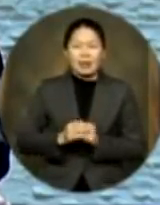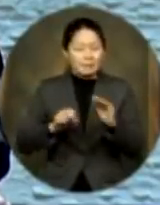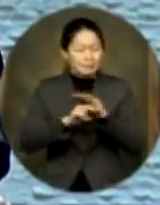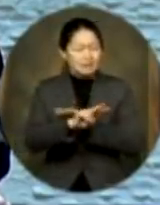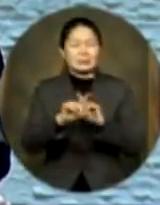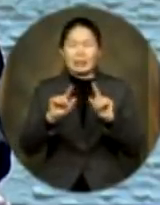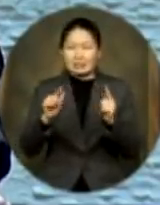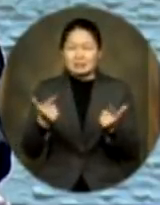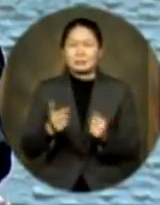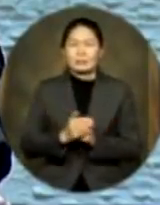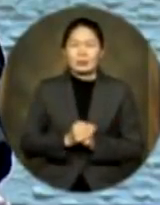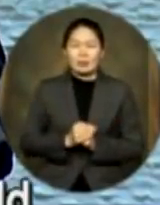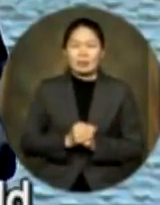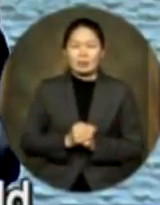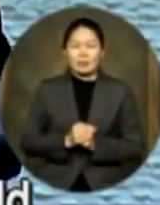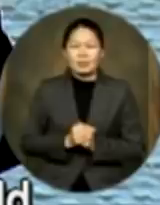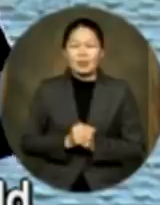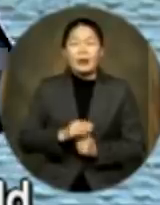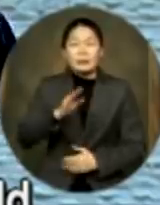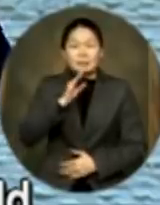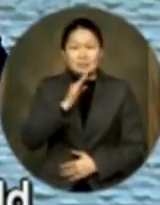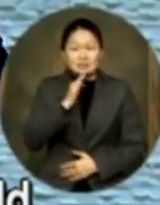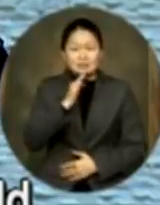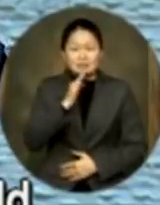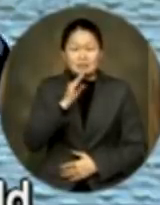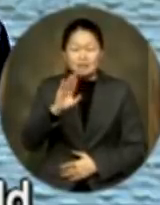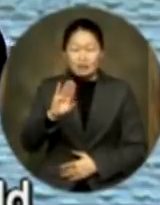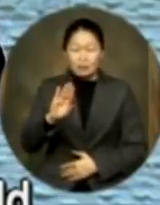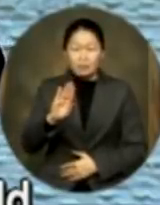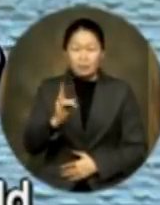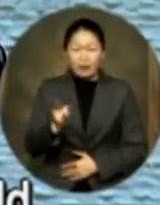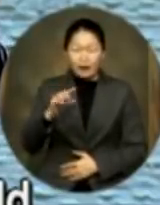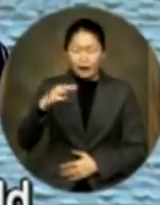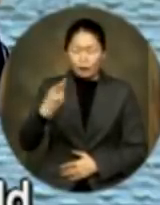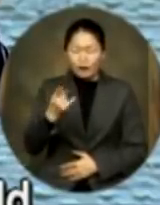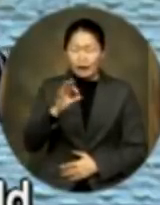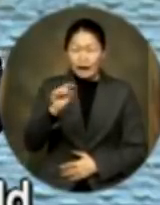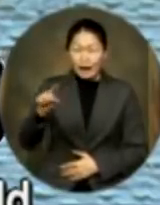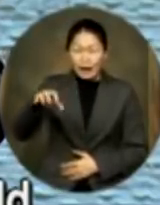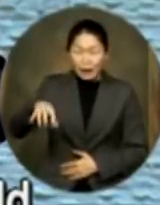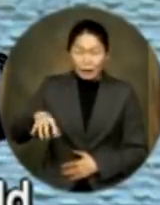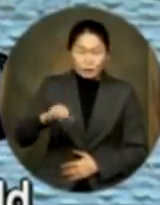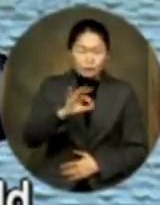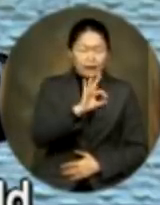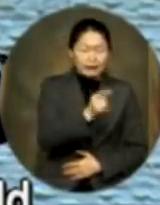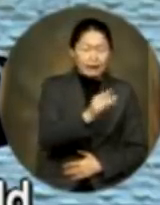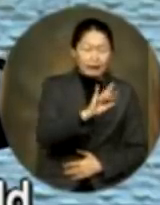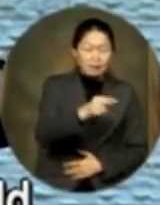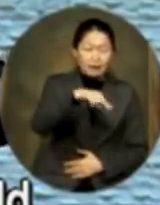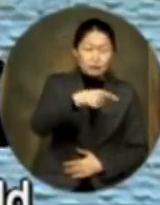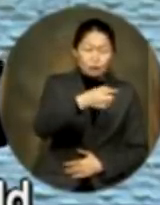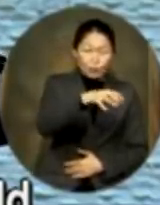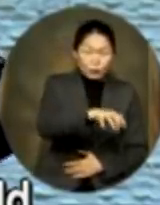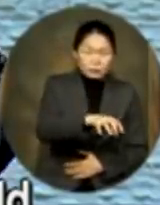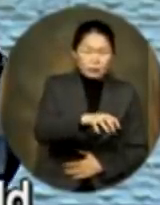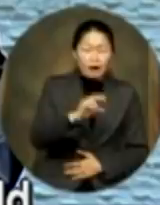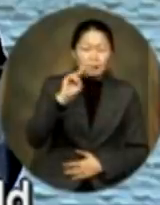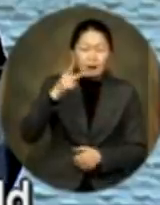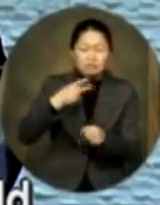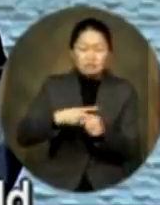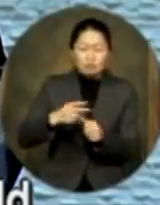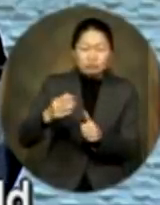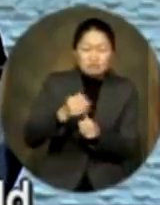않겠습니다 사실 배려 않아 에베소에서 는 사도 바울이 붙잡힐 만한